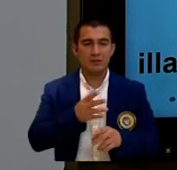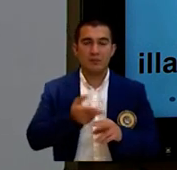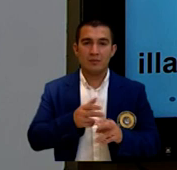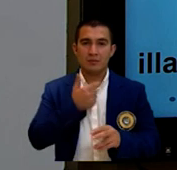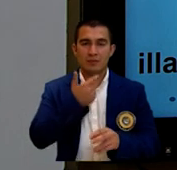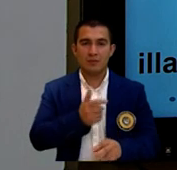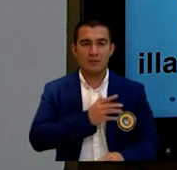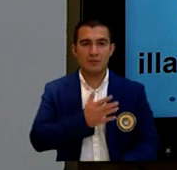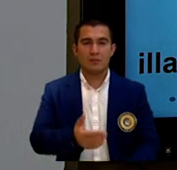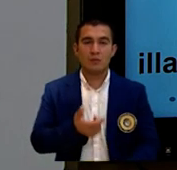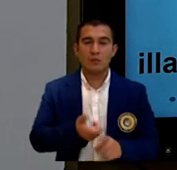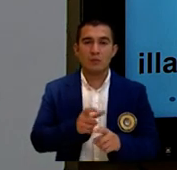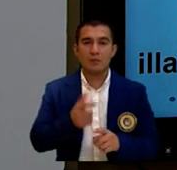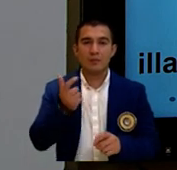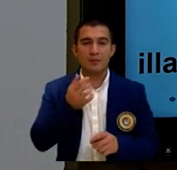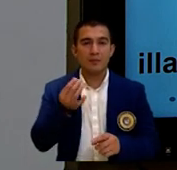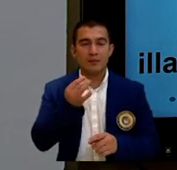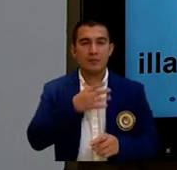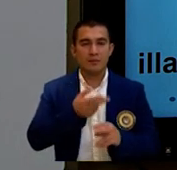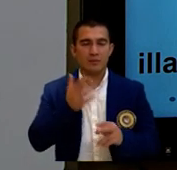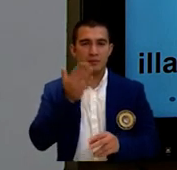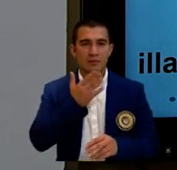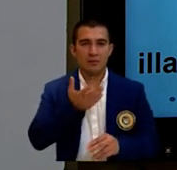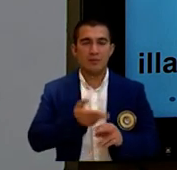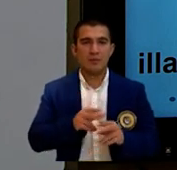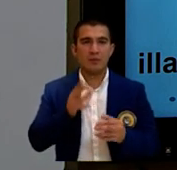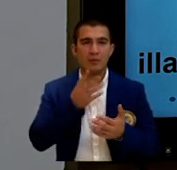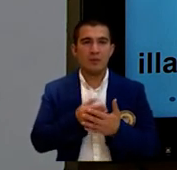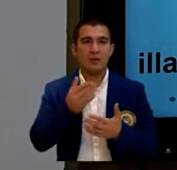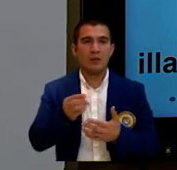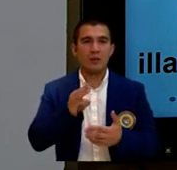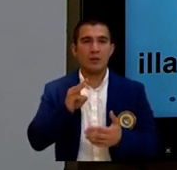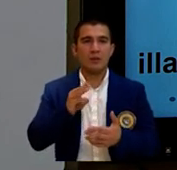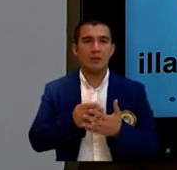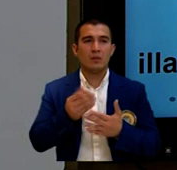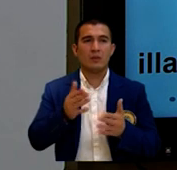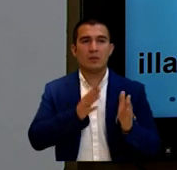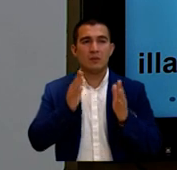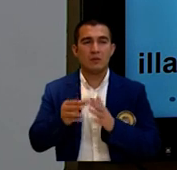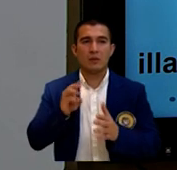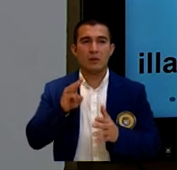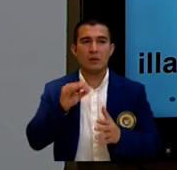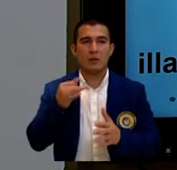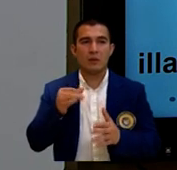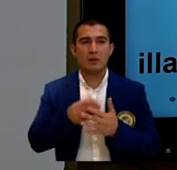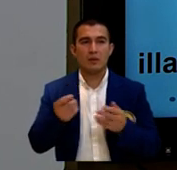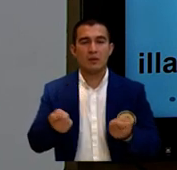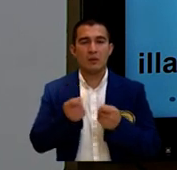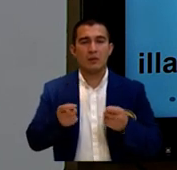tomosha qilindi. Bundan tashqari yana to'y pyesasi ham bu davrda